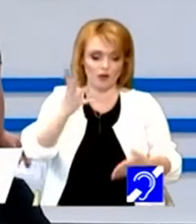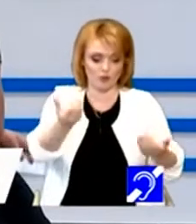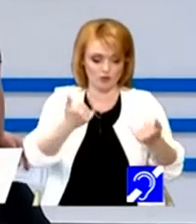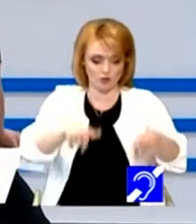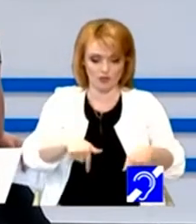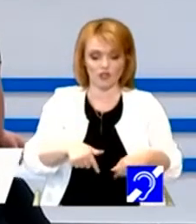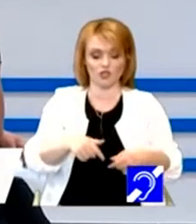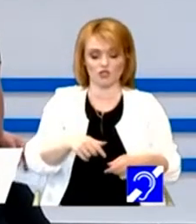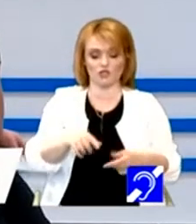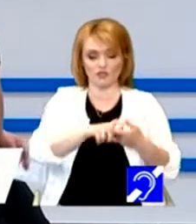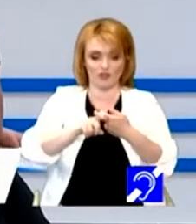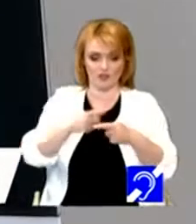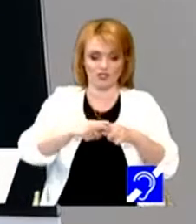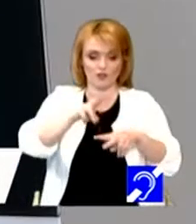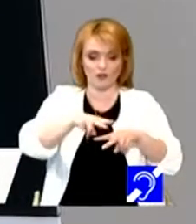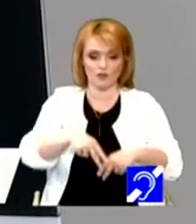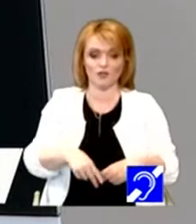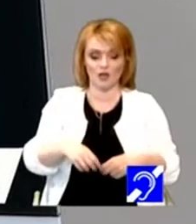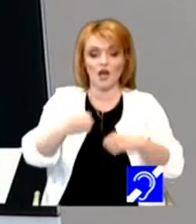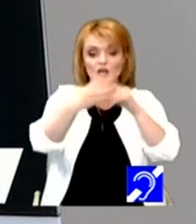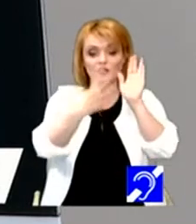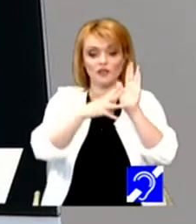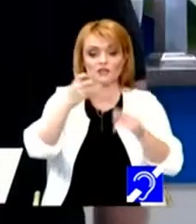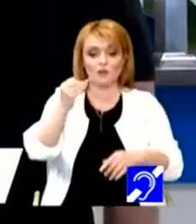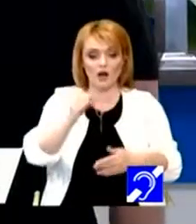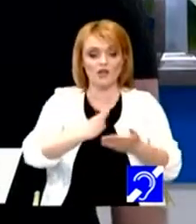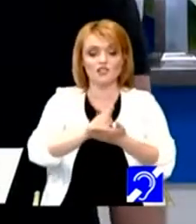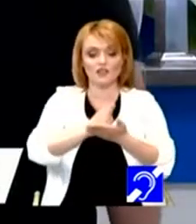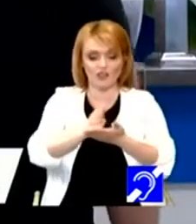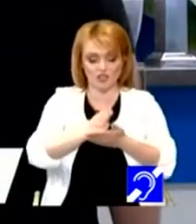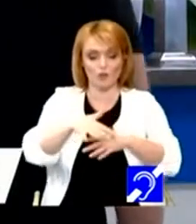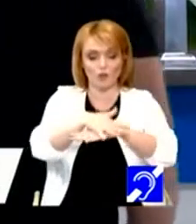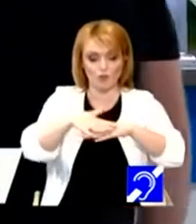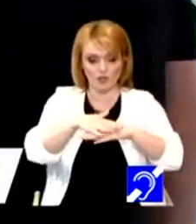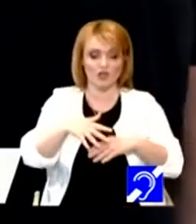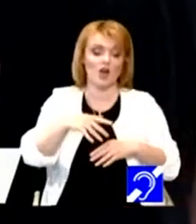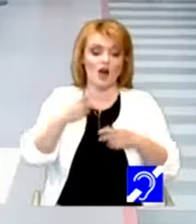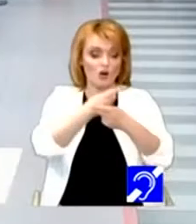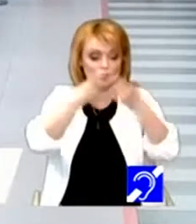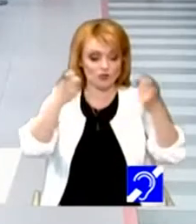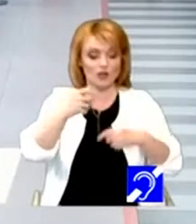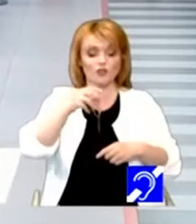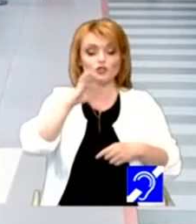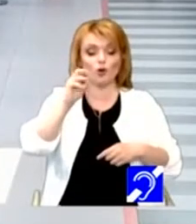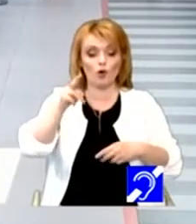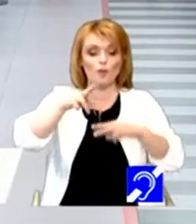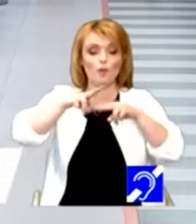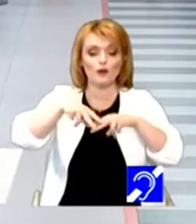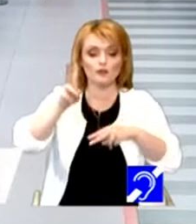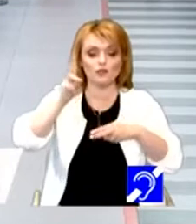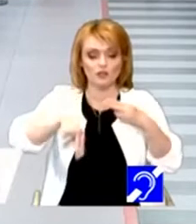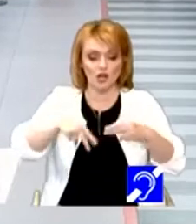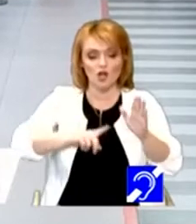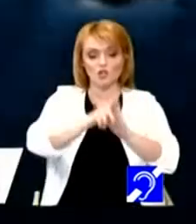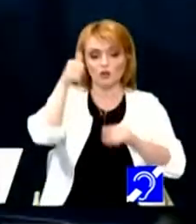Excepționale. În data de 19 mai, Agenția Servicii Publice a anunțat că valabilitatea pașapoartelor care au expirat începând